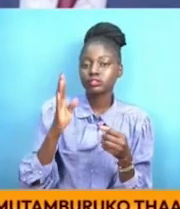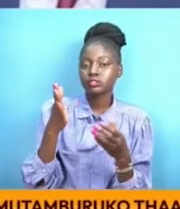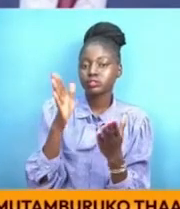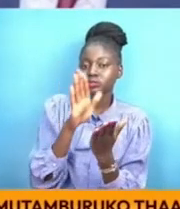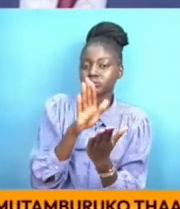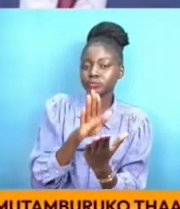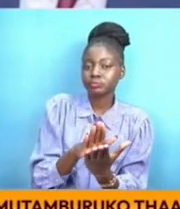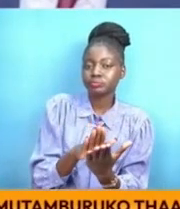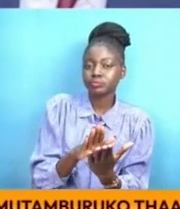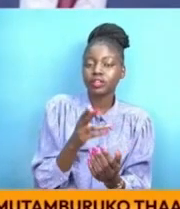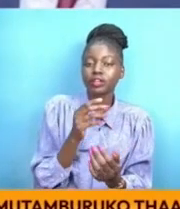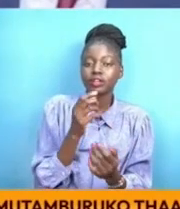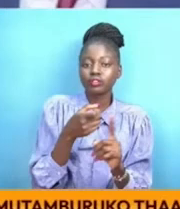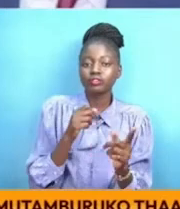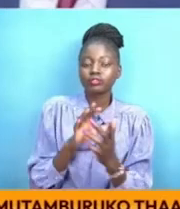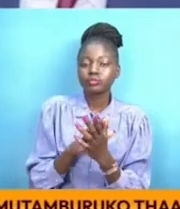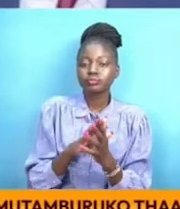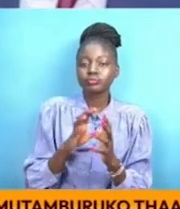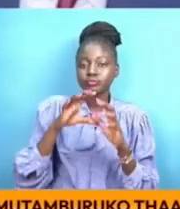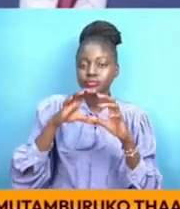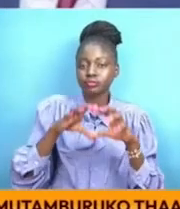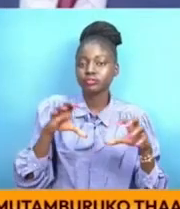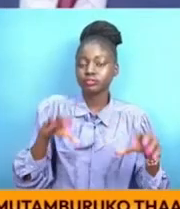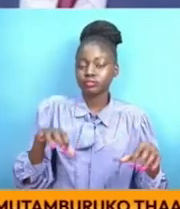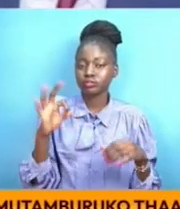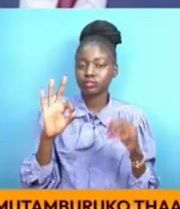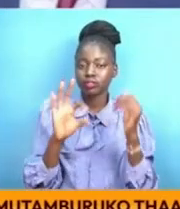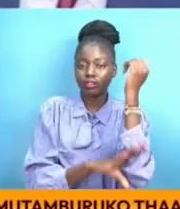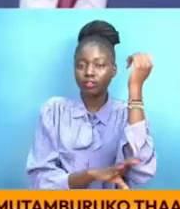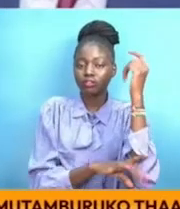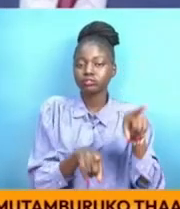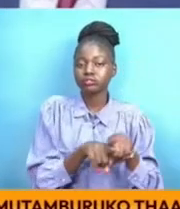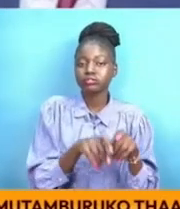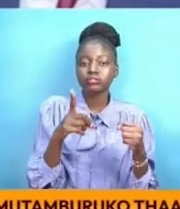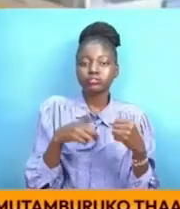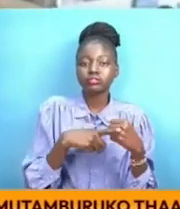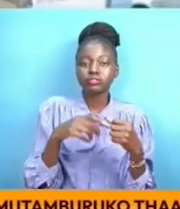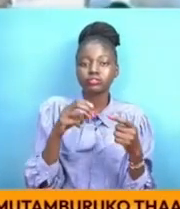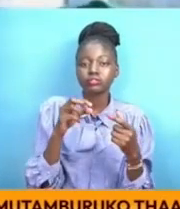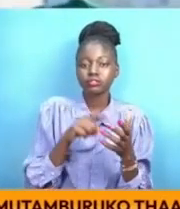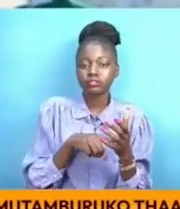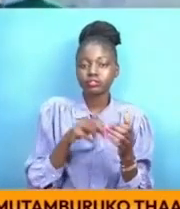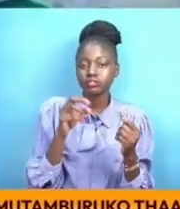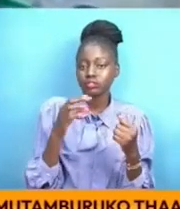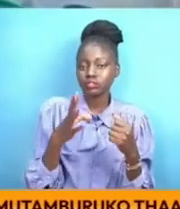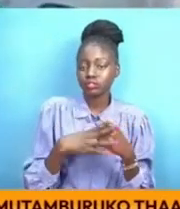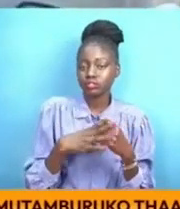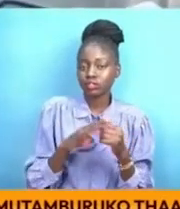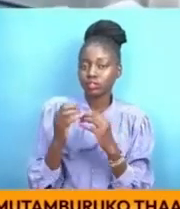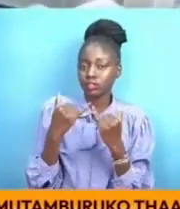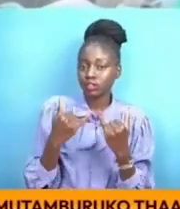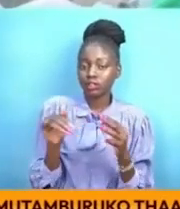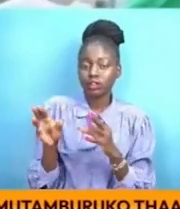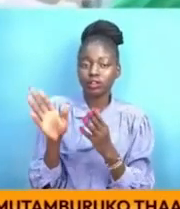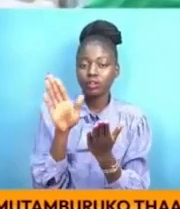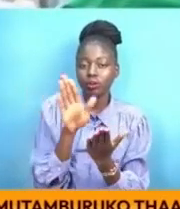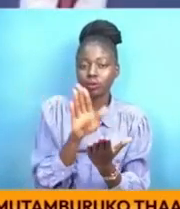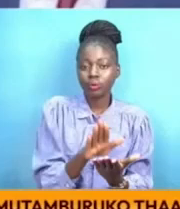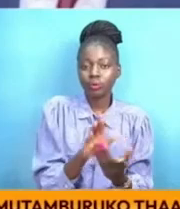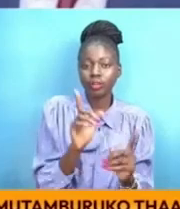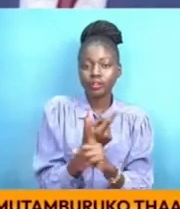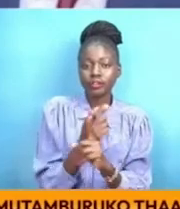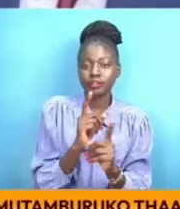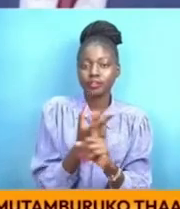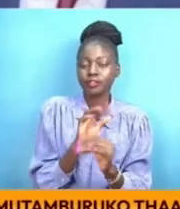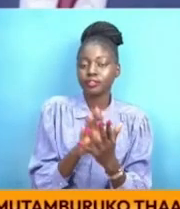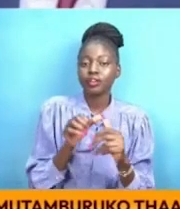kuma thaboini ya gibururi na cia bilioni 6.9 ikiharurukio kuma kuri honge itiganite